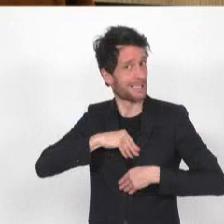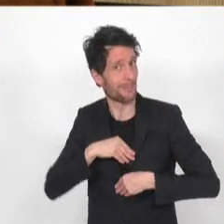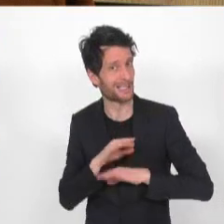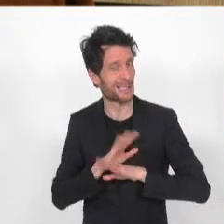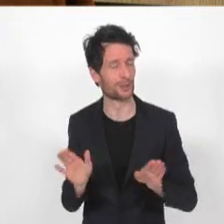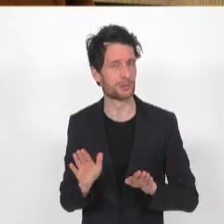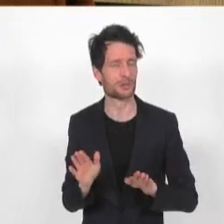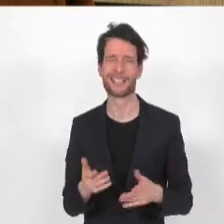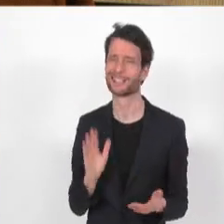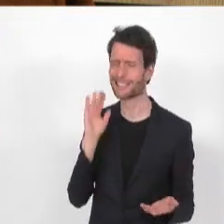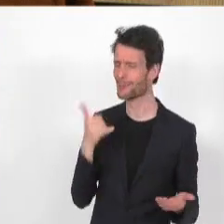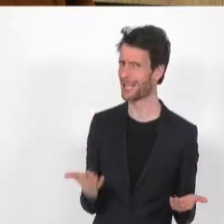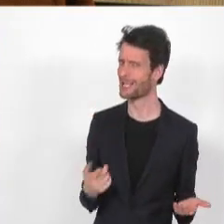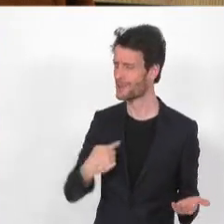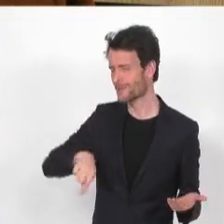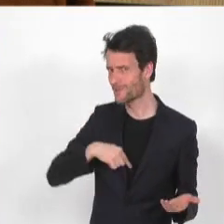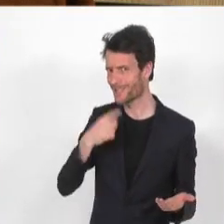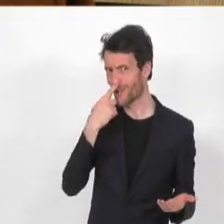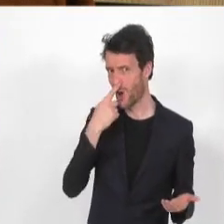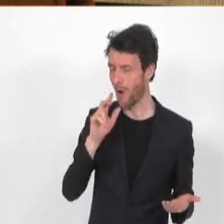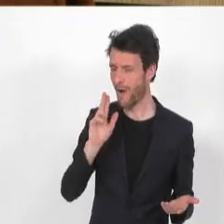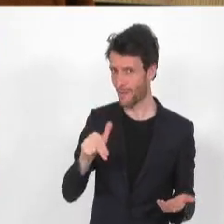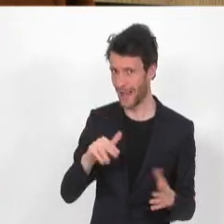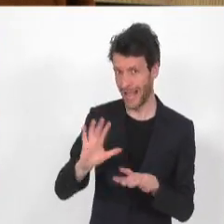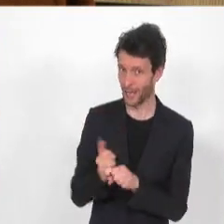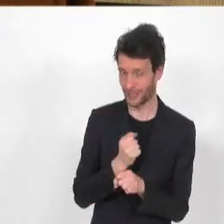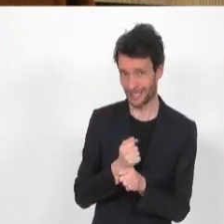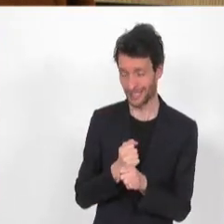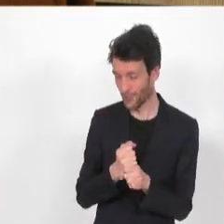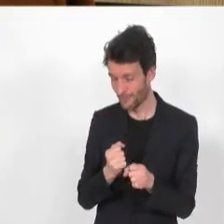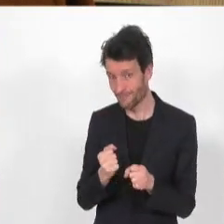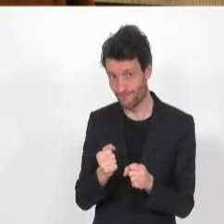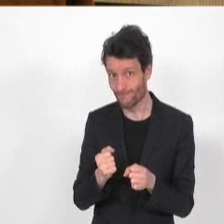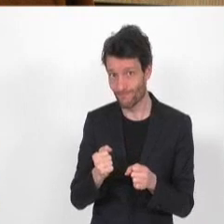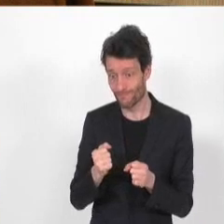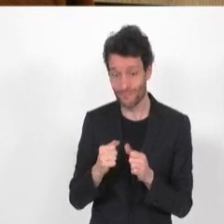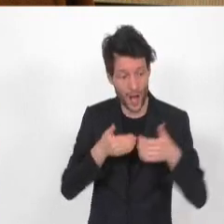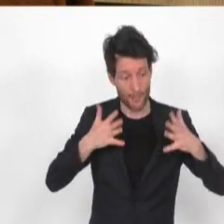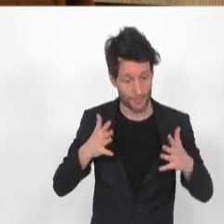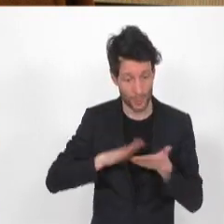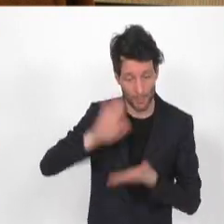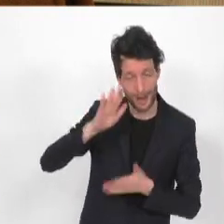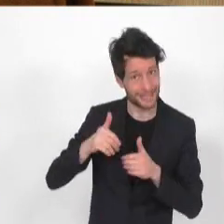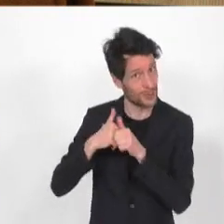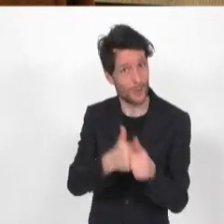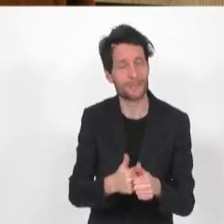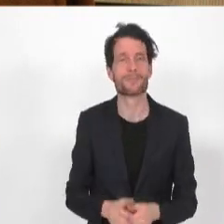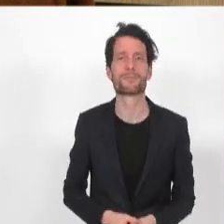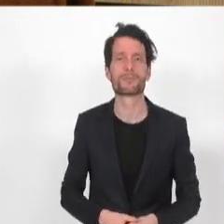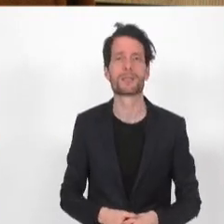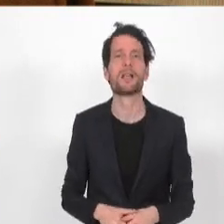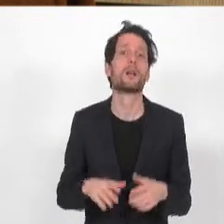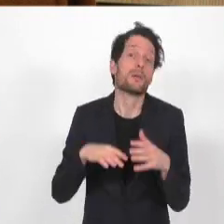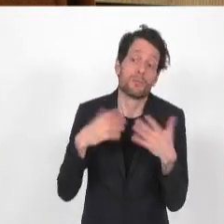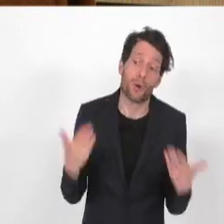la capacité de la MEL à tenir ce nouvel engagement dans le délai. Quoi qu'il en soit, la cohabitation pendant plusieurs années de plusieurs modes de collecte de